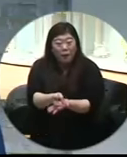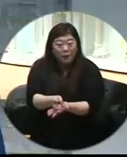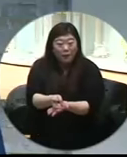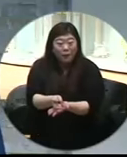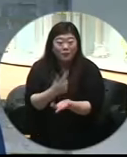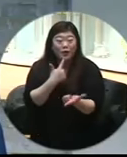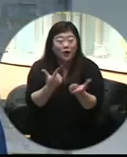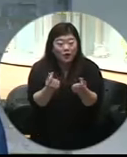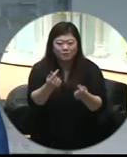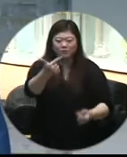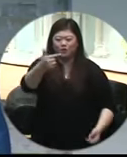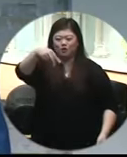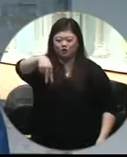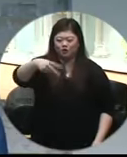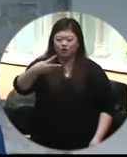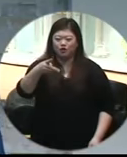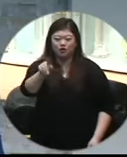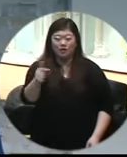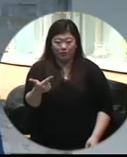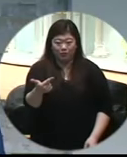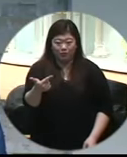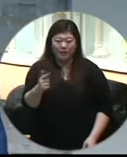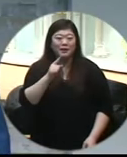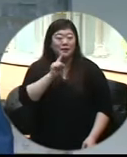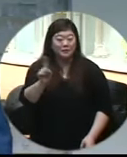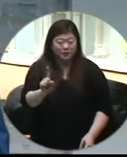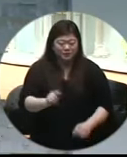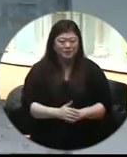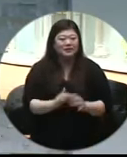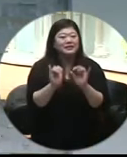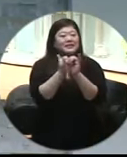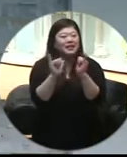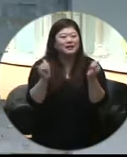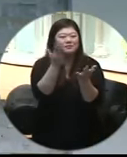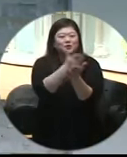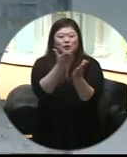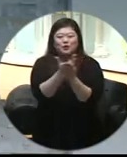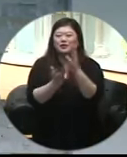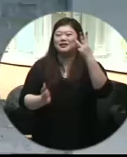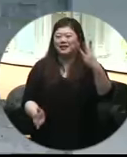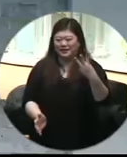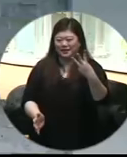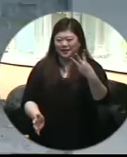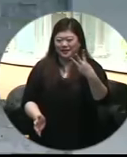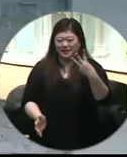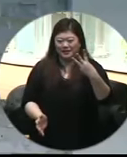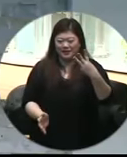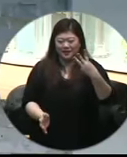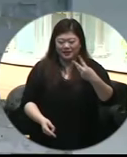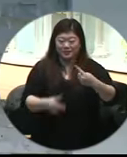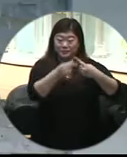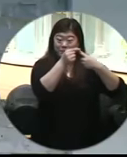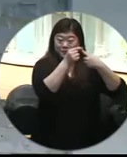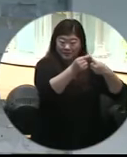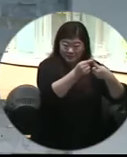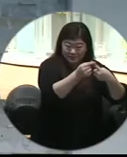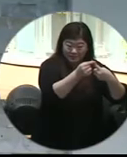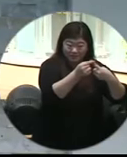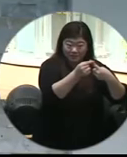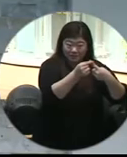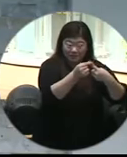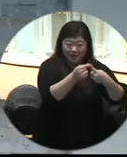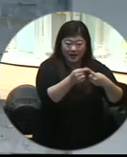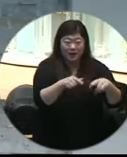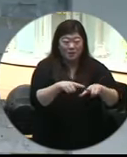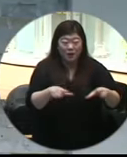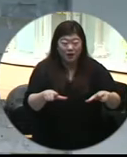인생에는 세 종류의 사람이 있다고 그랬어요. 첫 번째 종류의 인생은 가급적